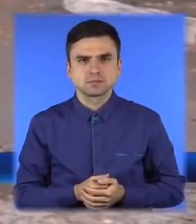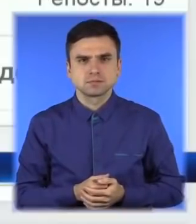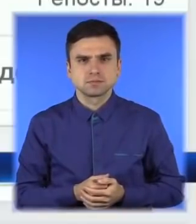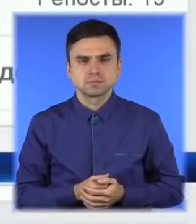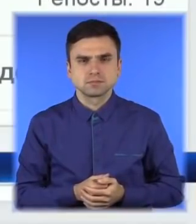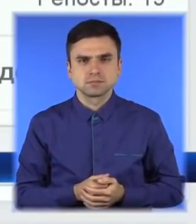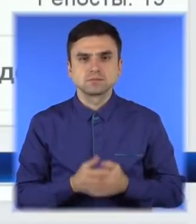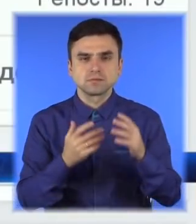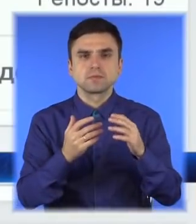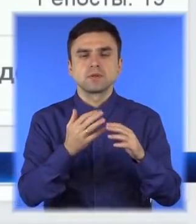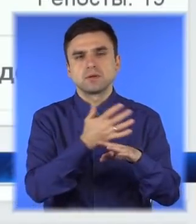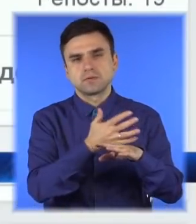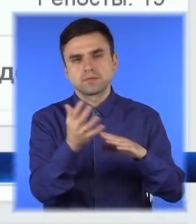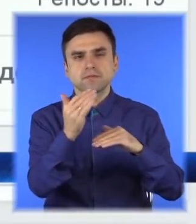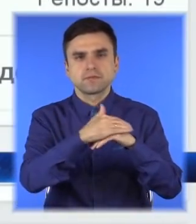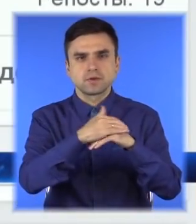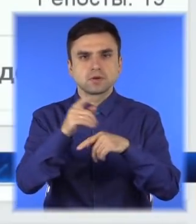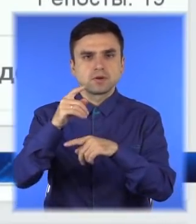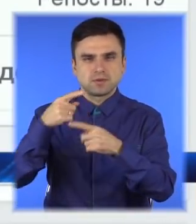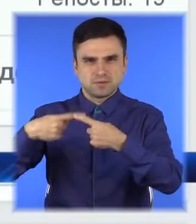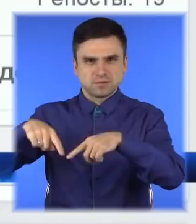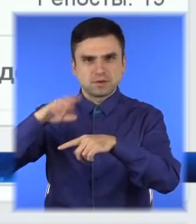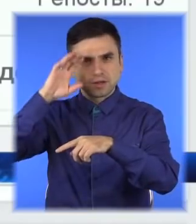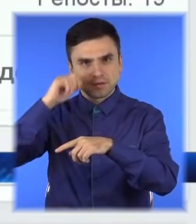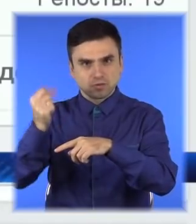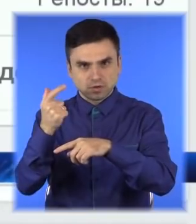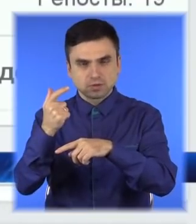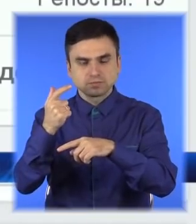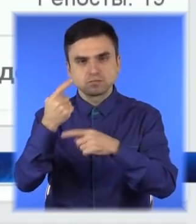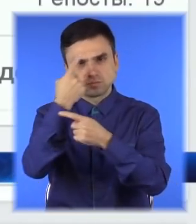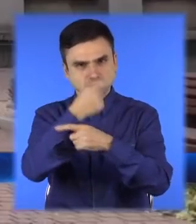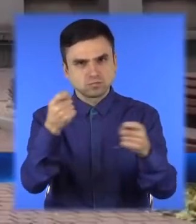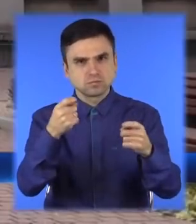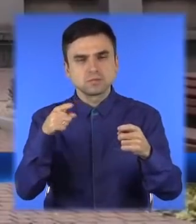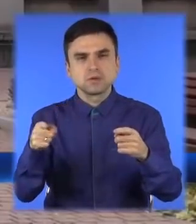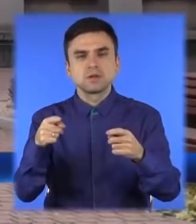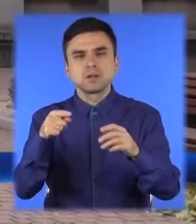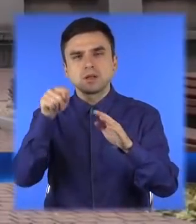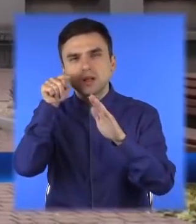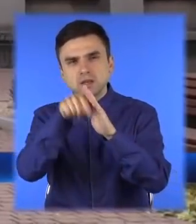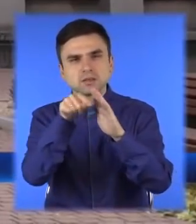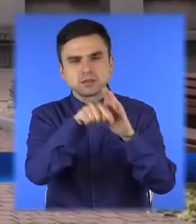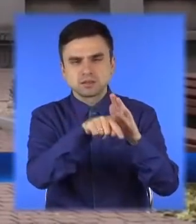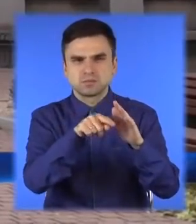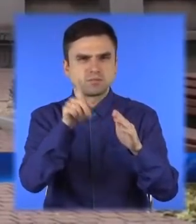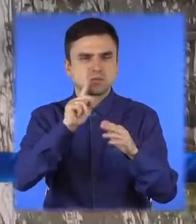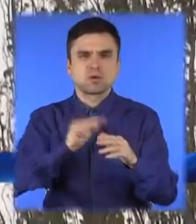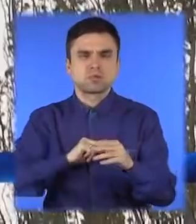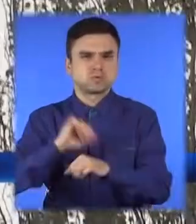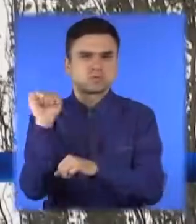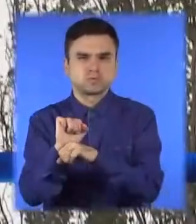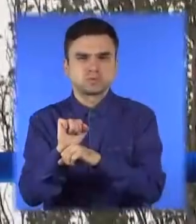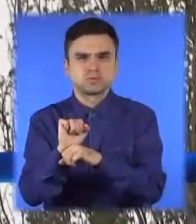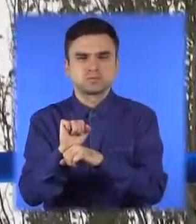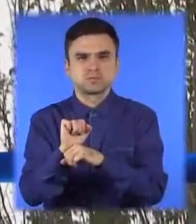нічого. Надвечір Криворіжгаз повідомляє, аварійна служба припиняє роботу, начебто через тиск на підприємство.